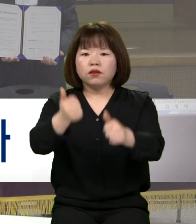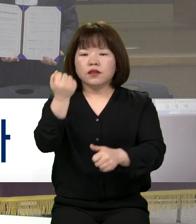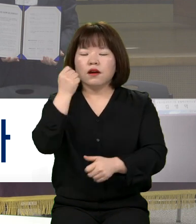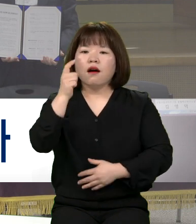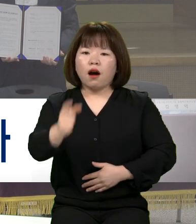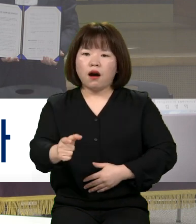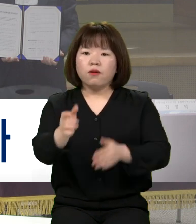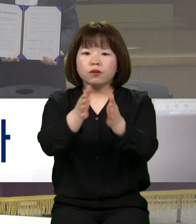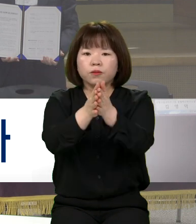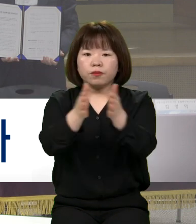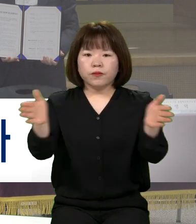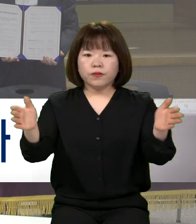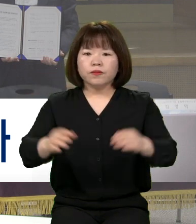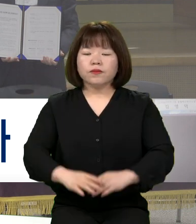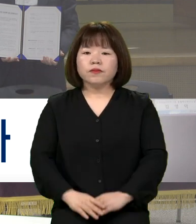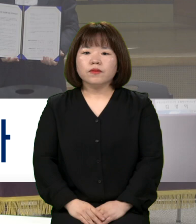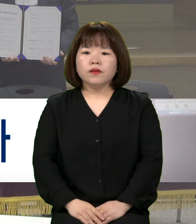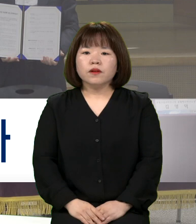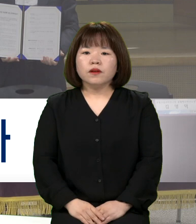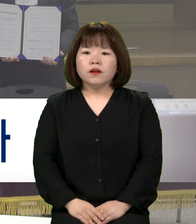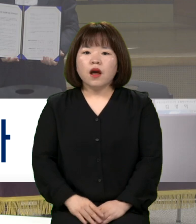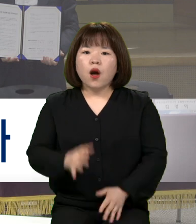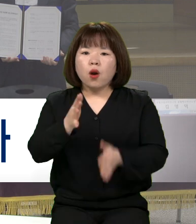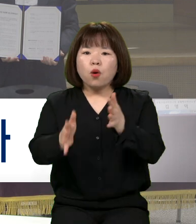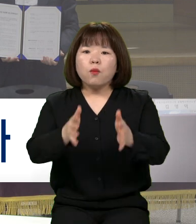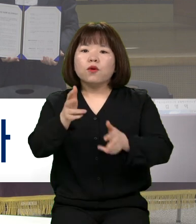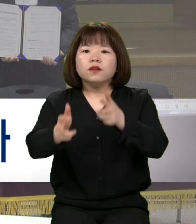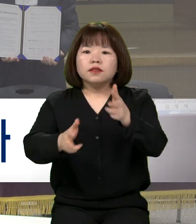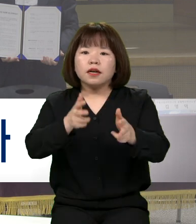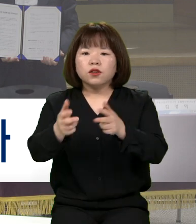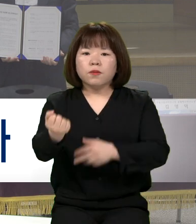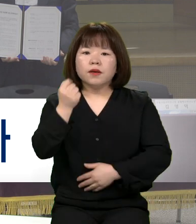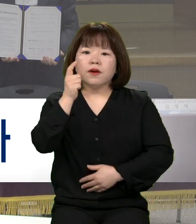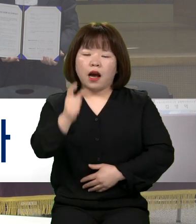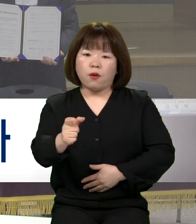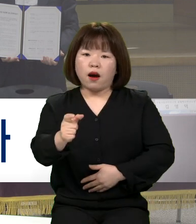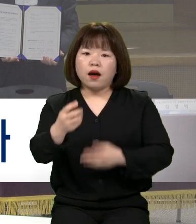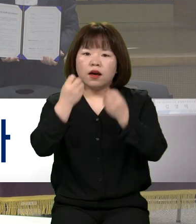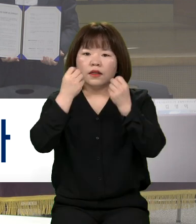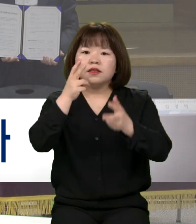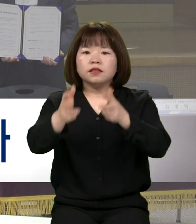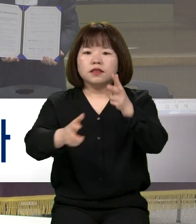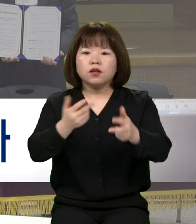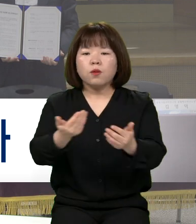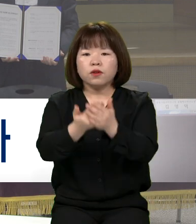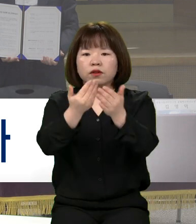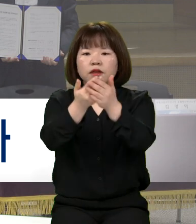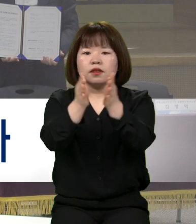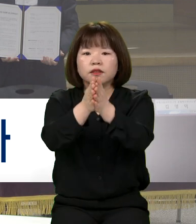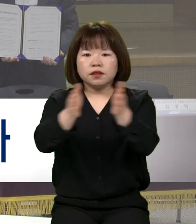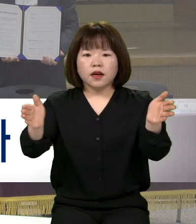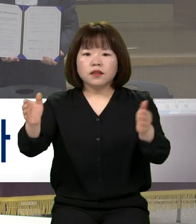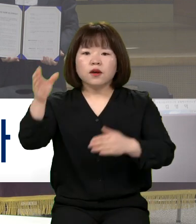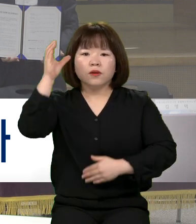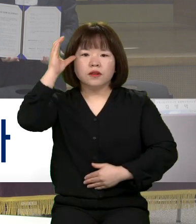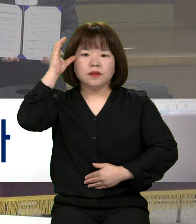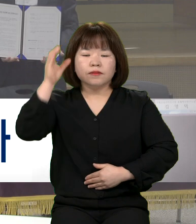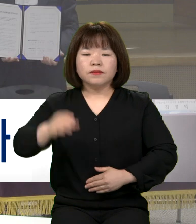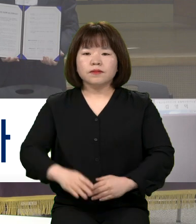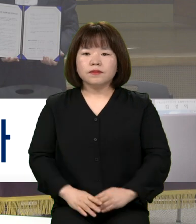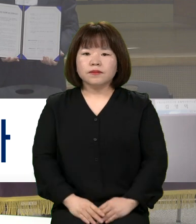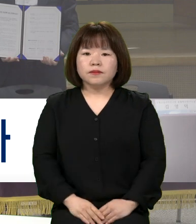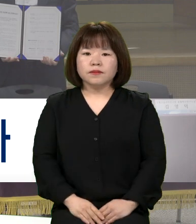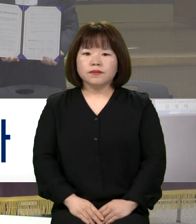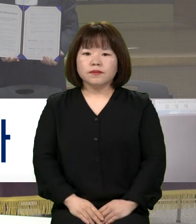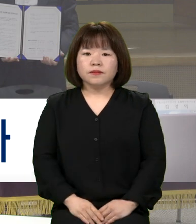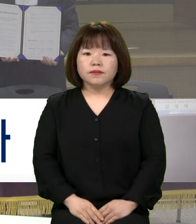기술 혁신 경쟁력 강화에도 본격 나섰는데요 쉬는 로봇 산업 기술 경쟁력 강화가 신산업 성장의 마중물이 될